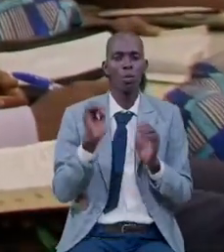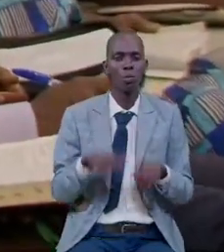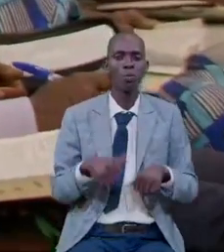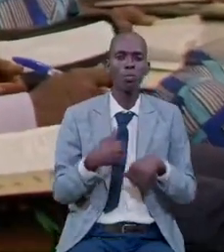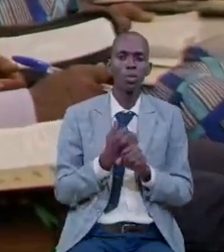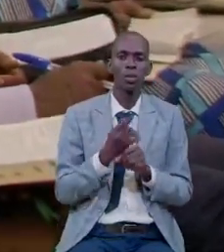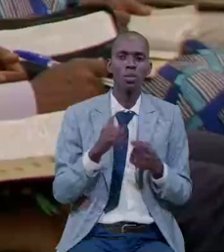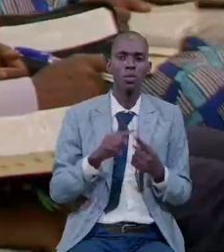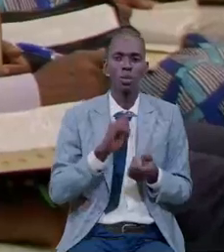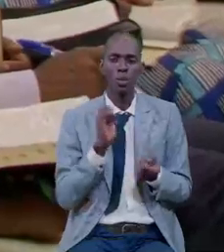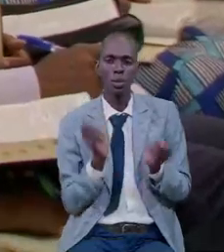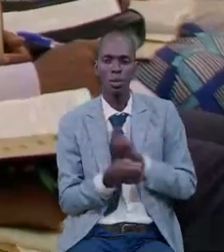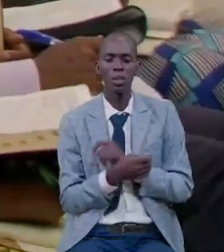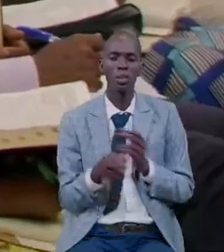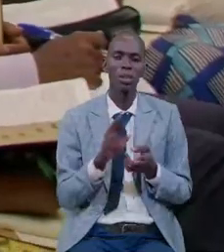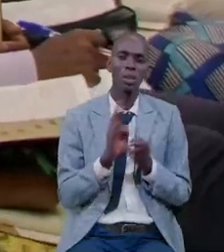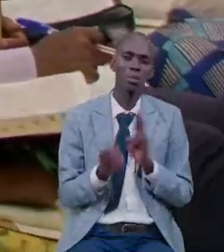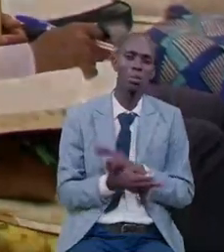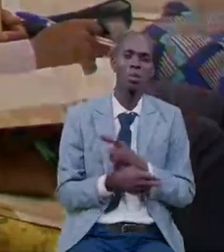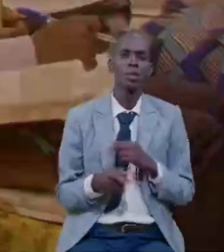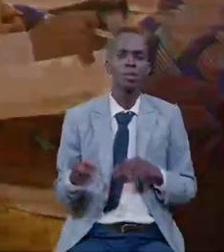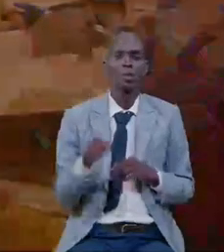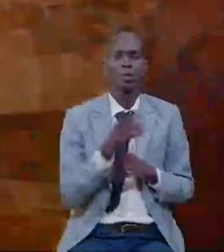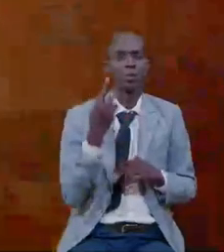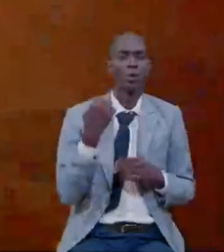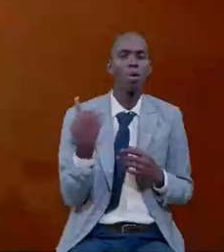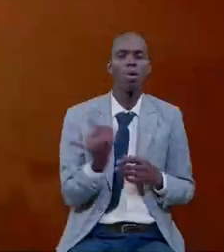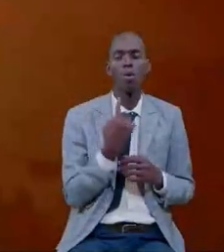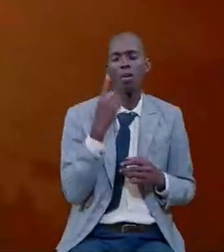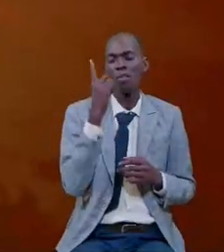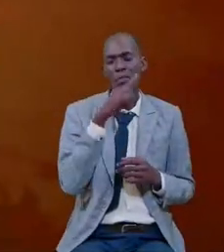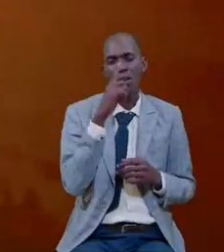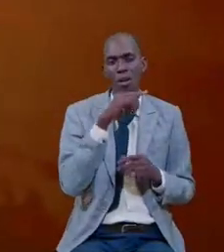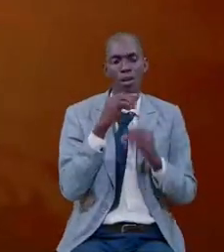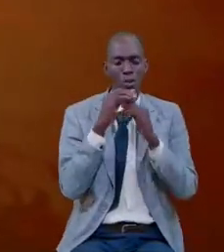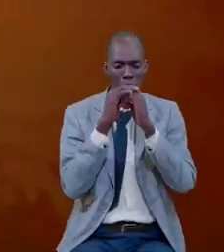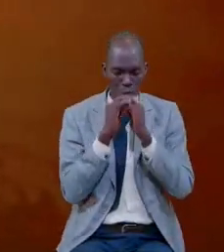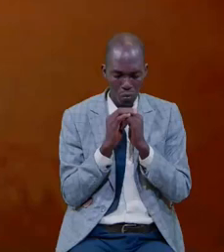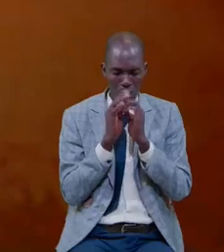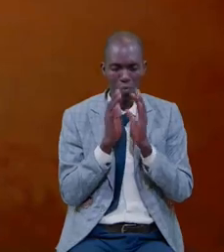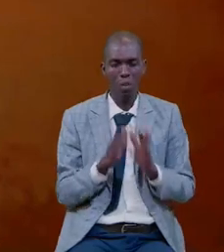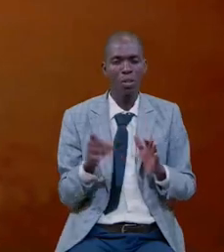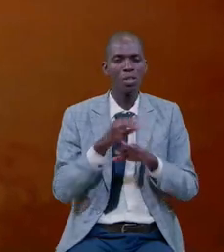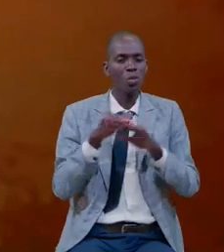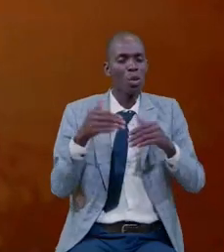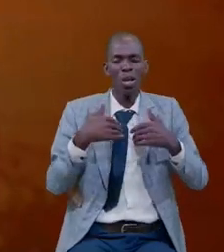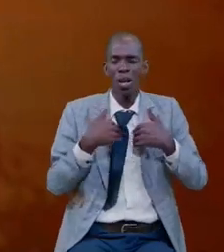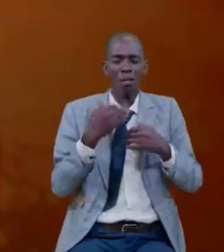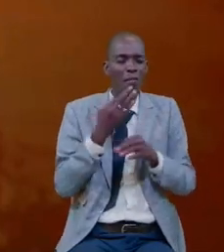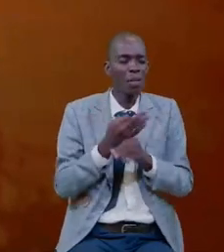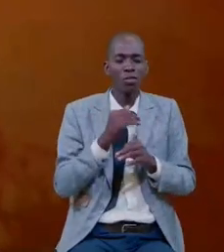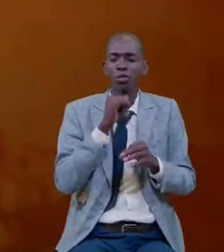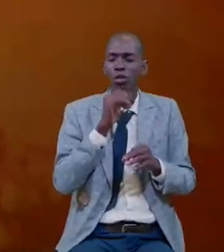les aider à se repentir chez le Seigneur. Ils sont des adorateurs superficiels. Ils n'ont pas la